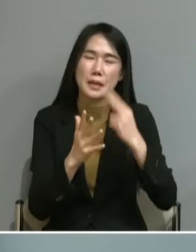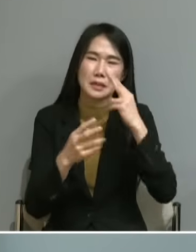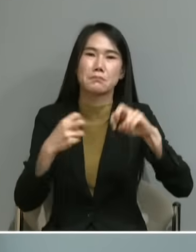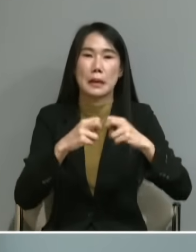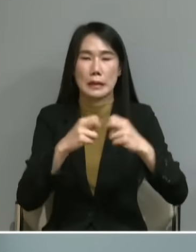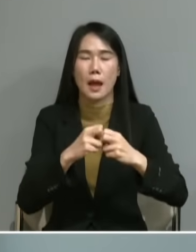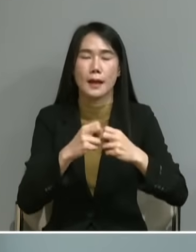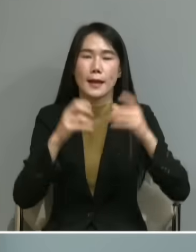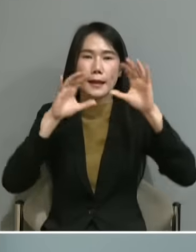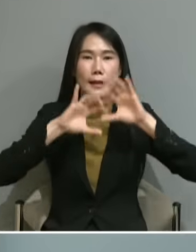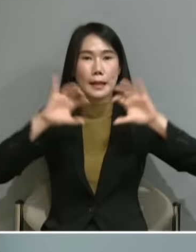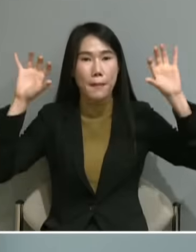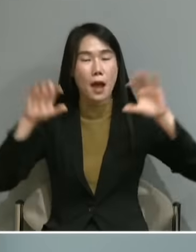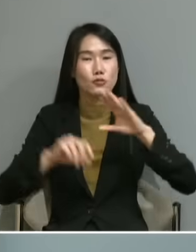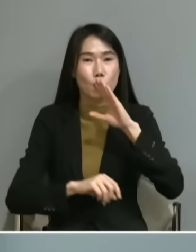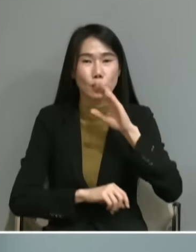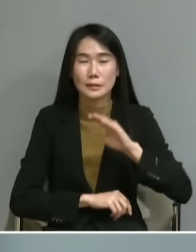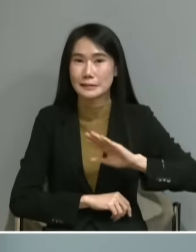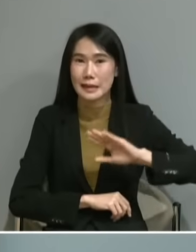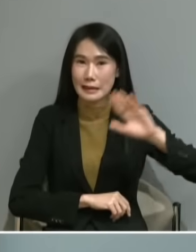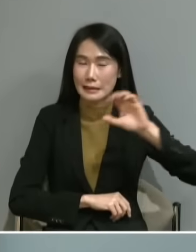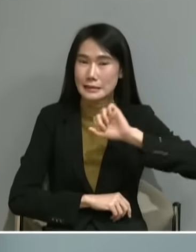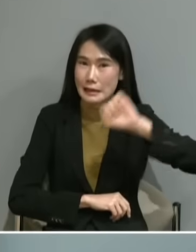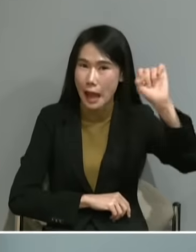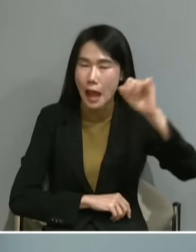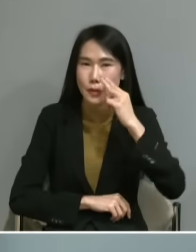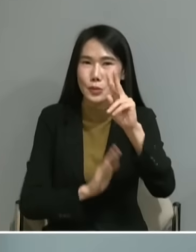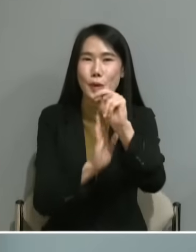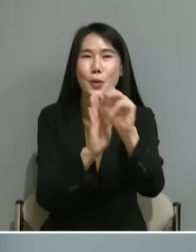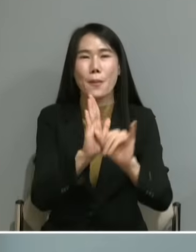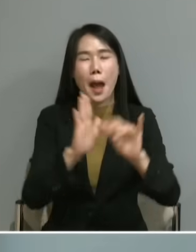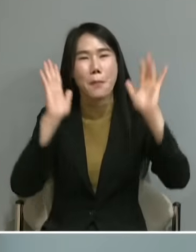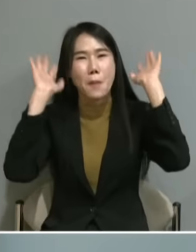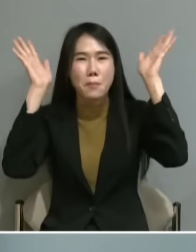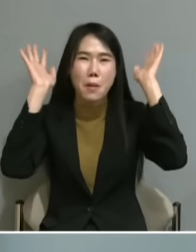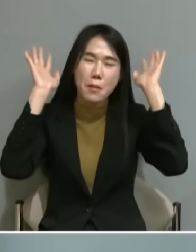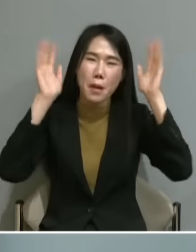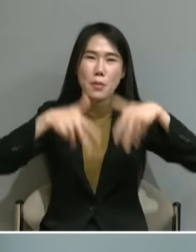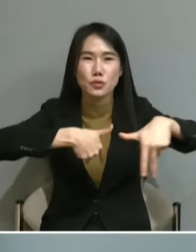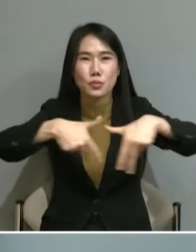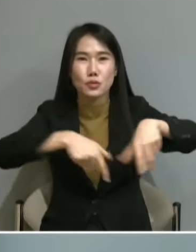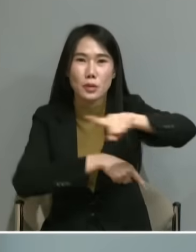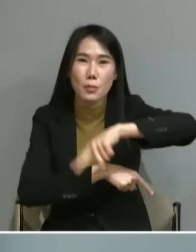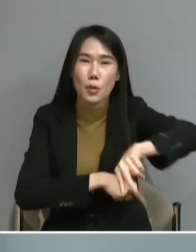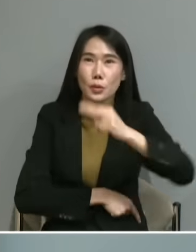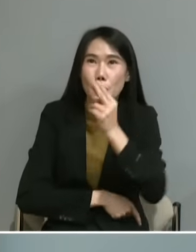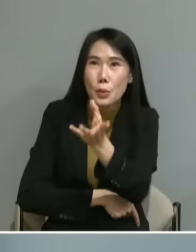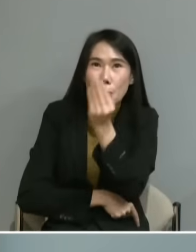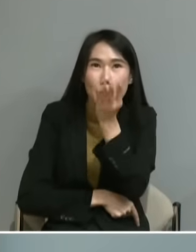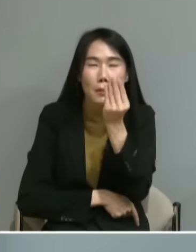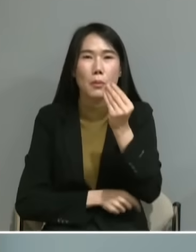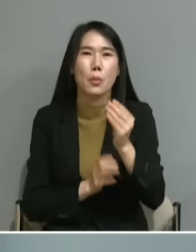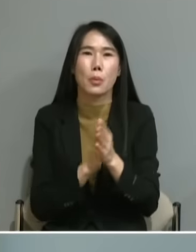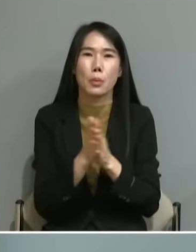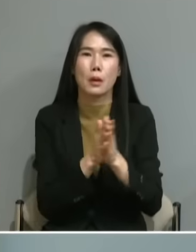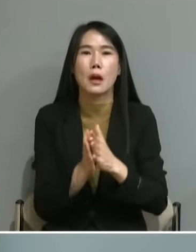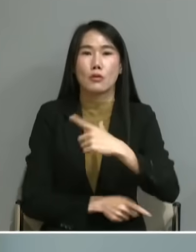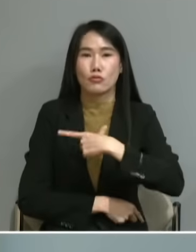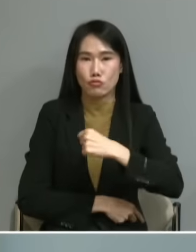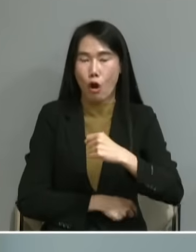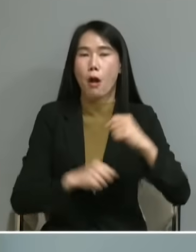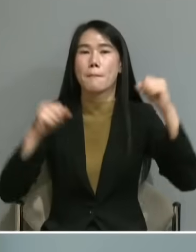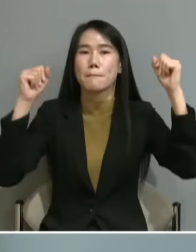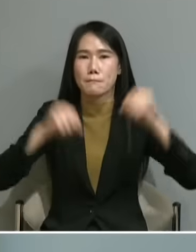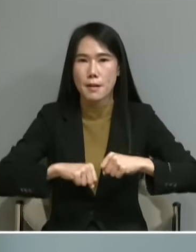ทางรัฐบาลเองก็มีการนำเสนอนโยบายนี้ในช่วงที่มีการเลือกตั้งพี่น้องประชาชนให้ความเห็นชอบจนกระทั่งมีโอก